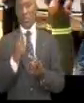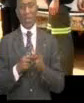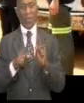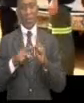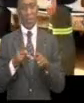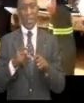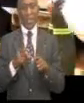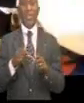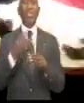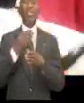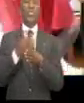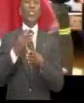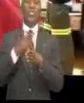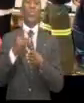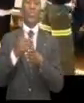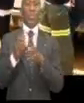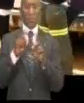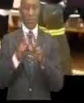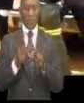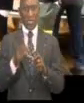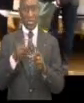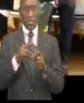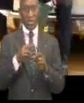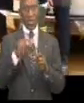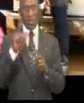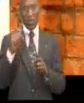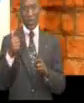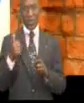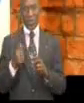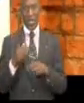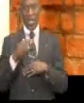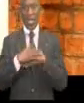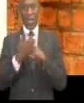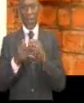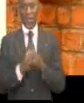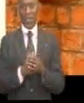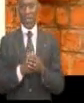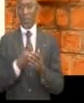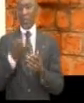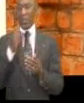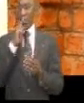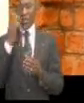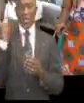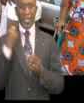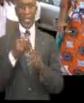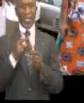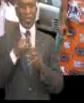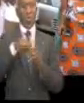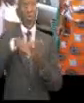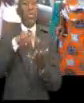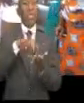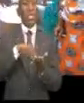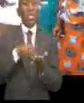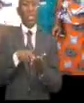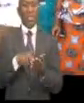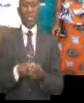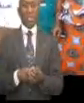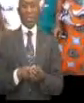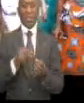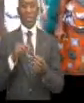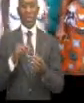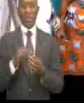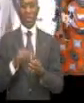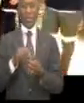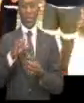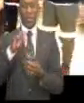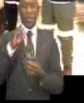Roissy Mining, conduit la délégation d'expatriés au centre de rééducation Otepamoja. Ici, les pensionnaires, en leur qualité de bénéficiaires, ont